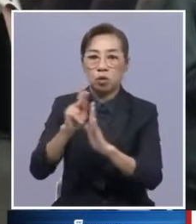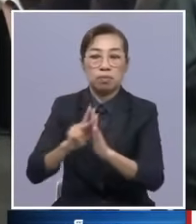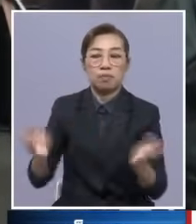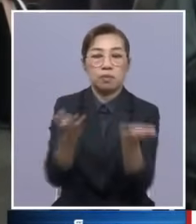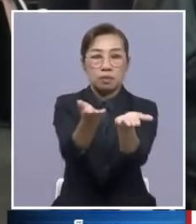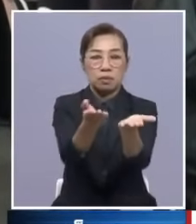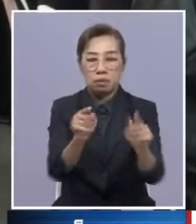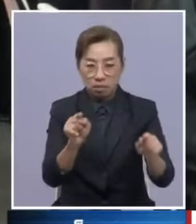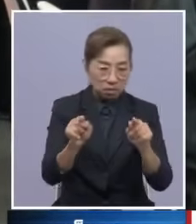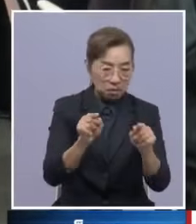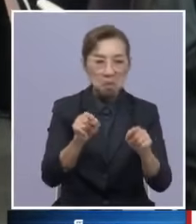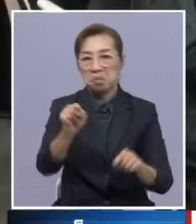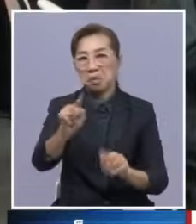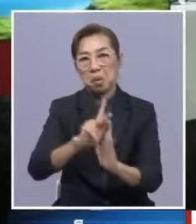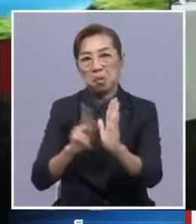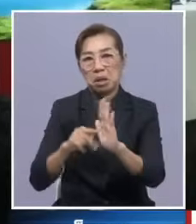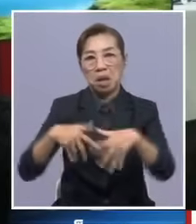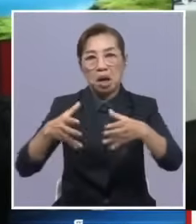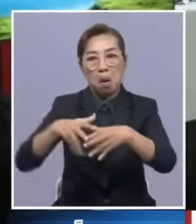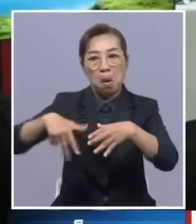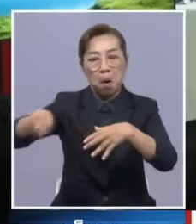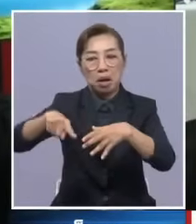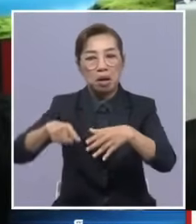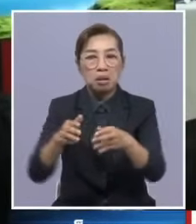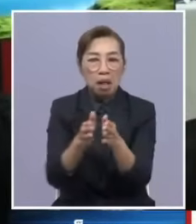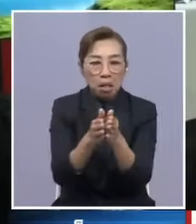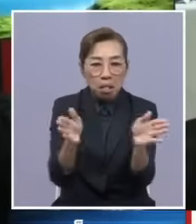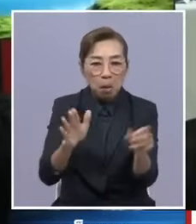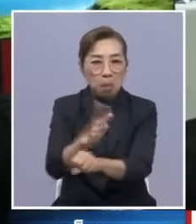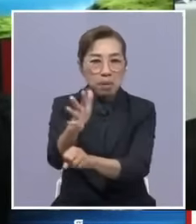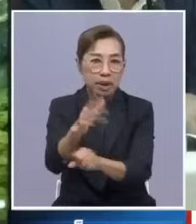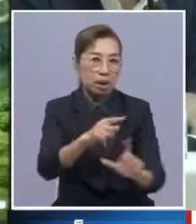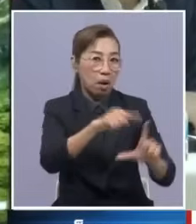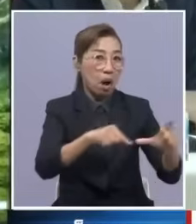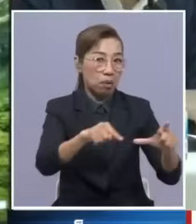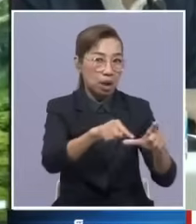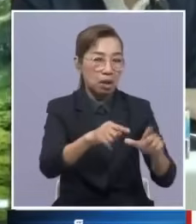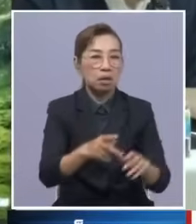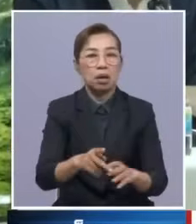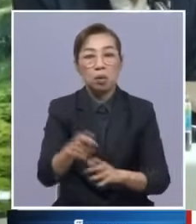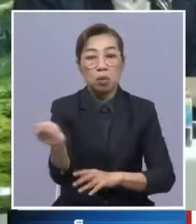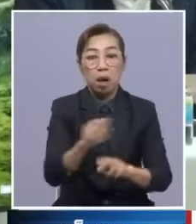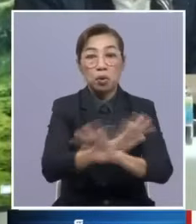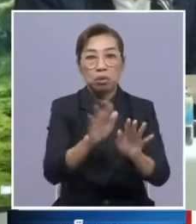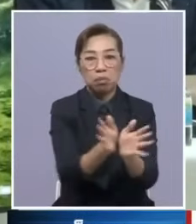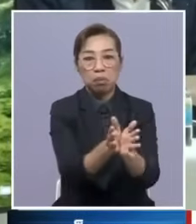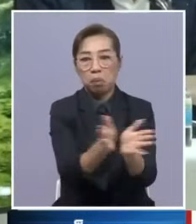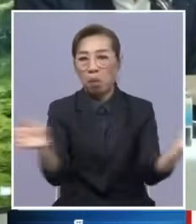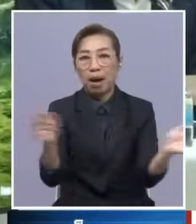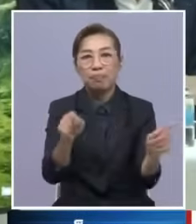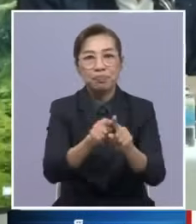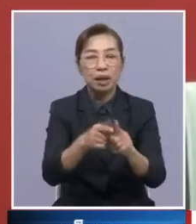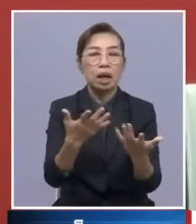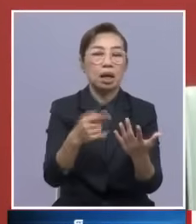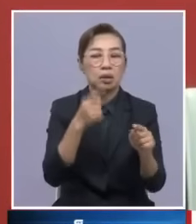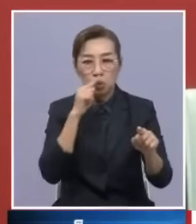ของเพื่อไทยมันอ่อนของก้าวไกลสิครอบคลุมทั้งหมดมากกว่าเพราะว่ากฎหมายนิรโทษกรรมที่เพื่อไทยกำลังเดินเกมท